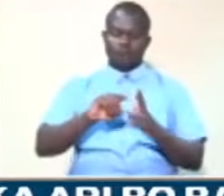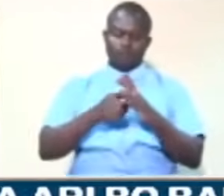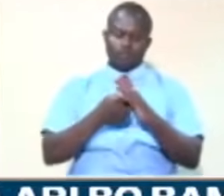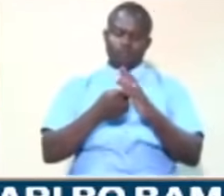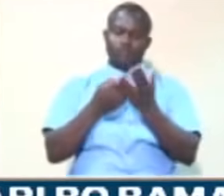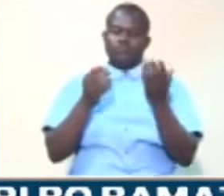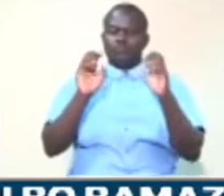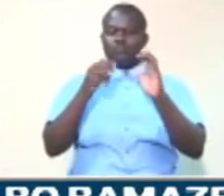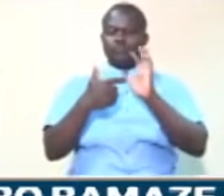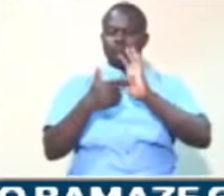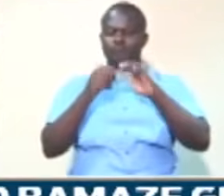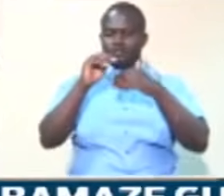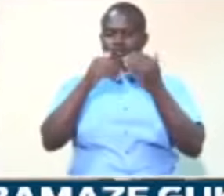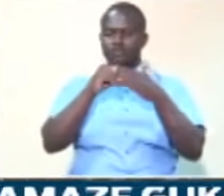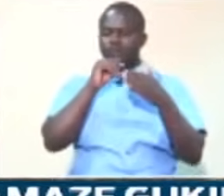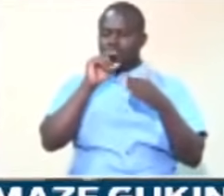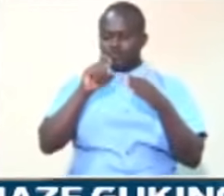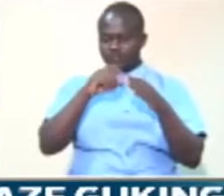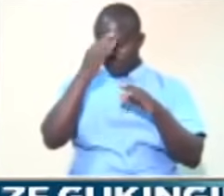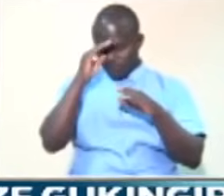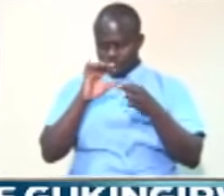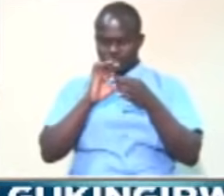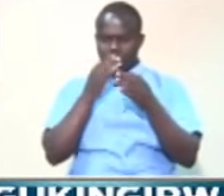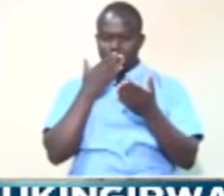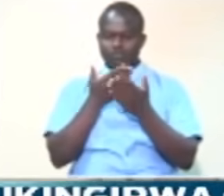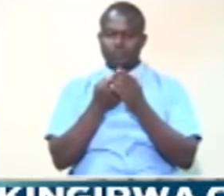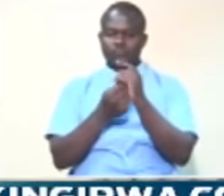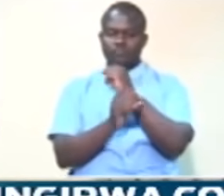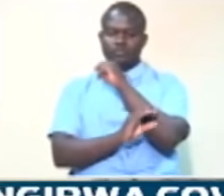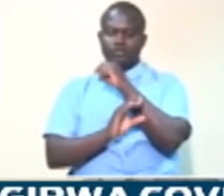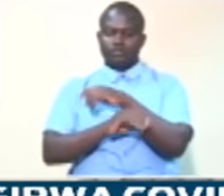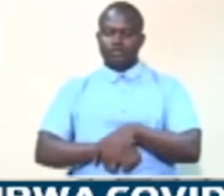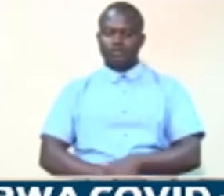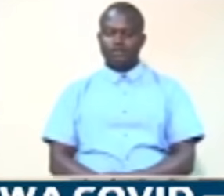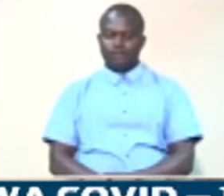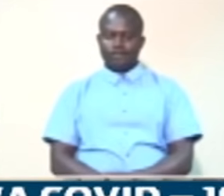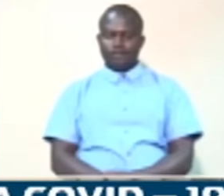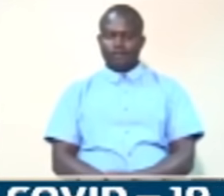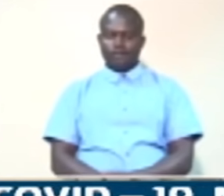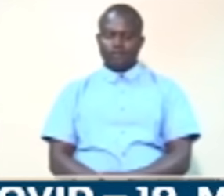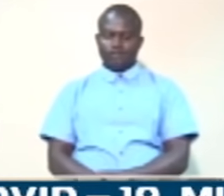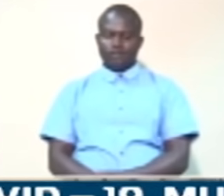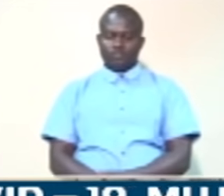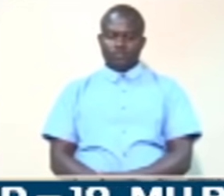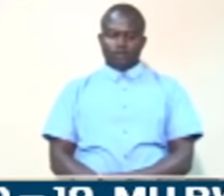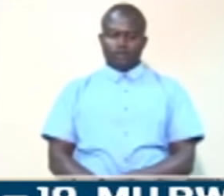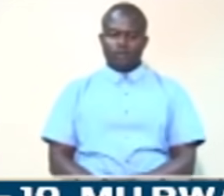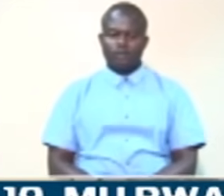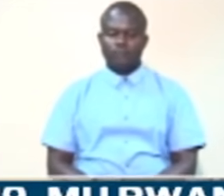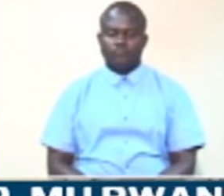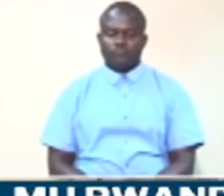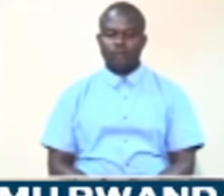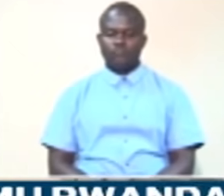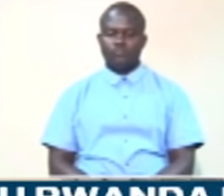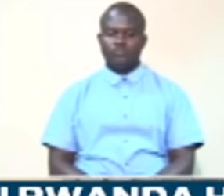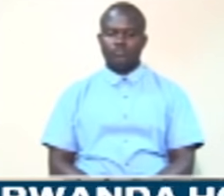ko ntawe ukwiye gushidikanya ku mwana w'ibihugu byombi. Je suis très ravi et je ne manque